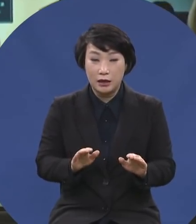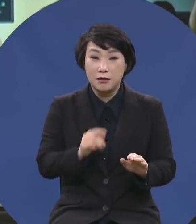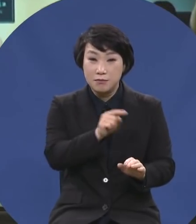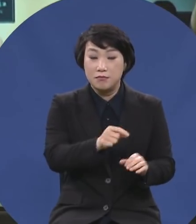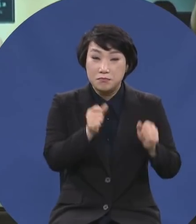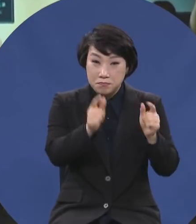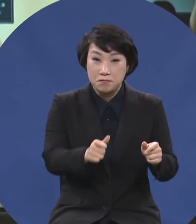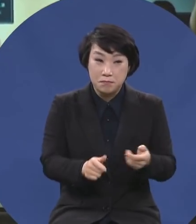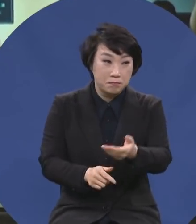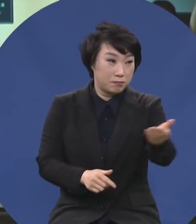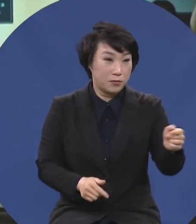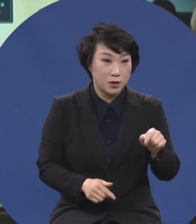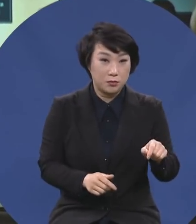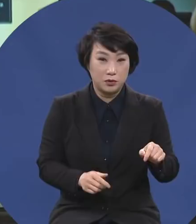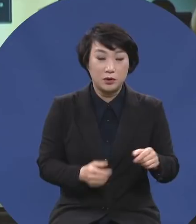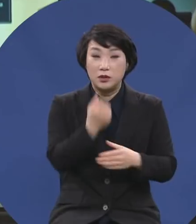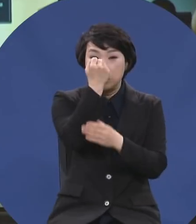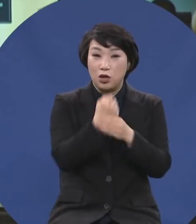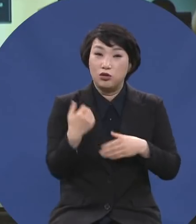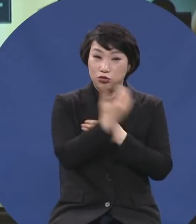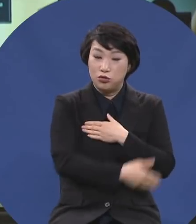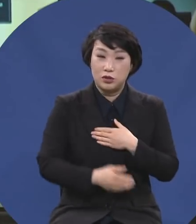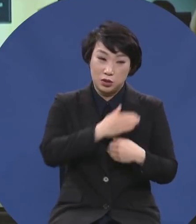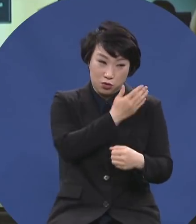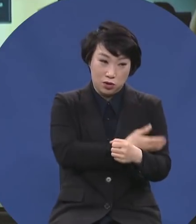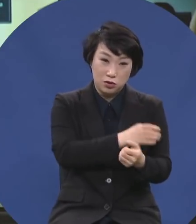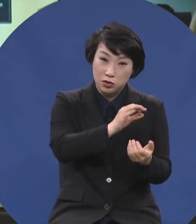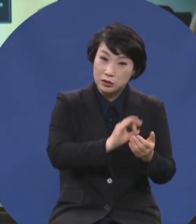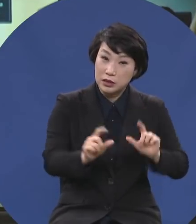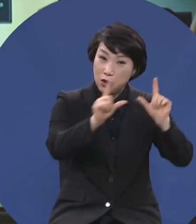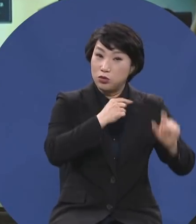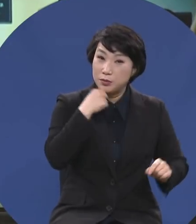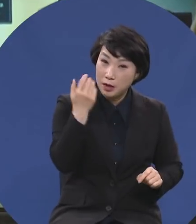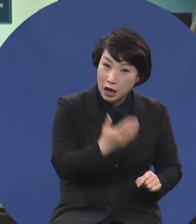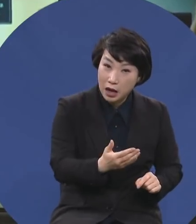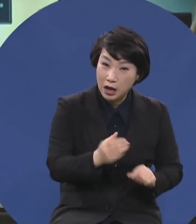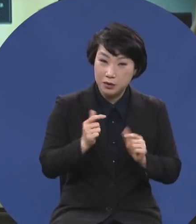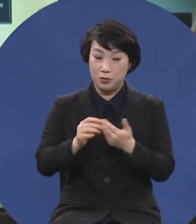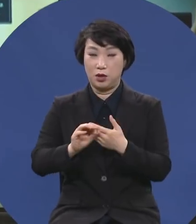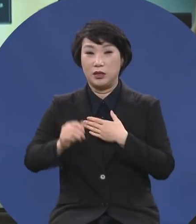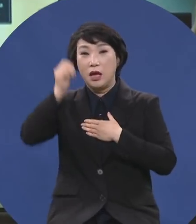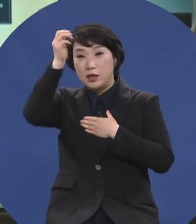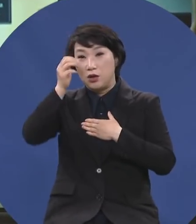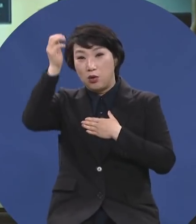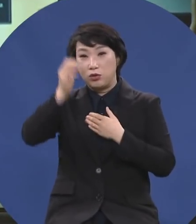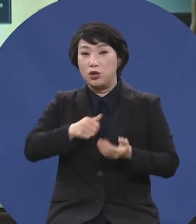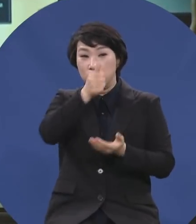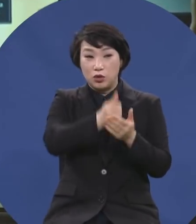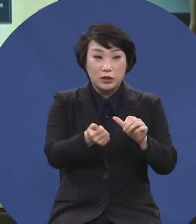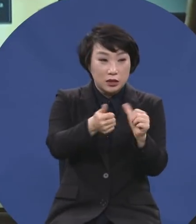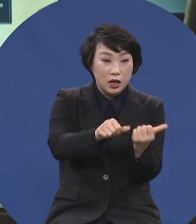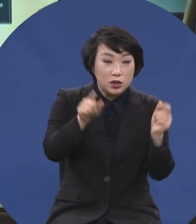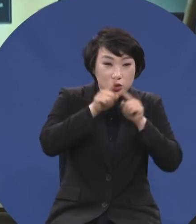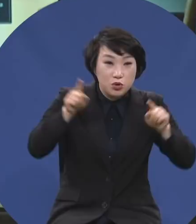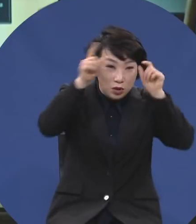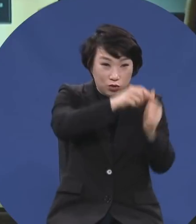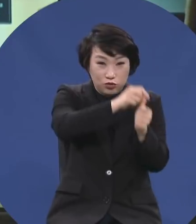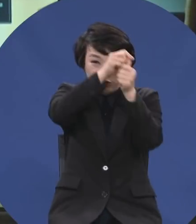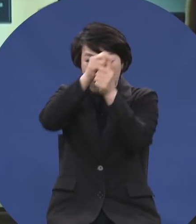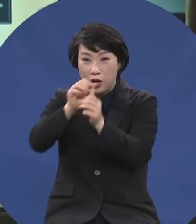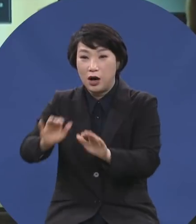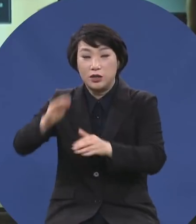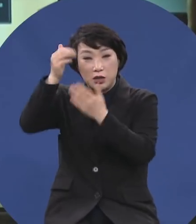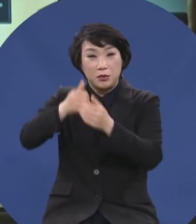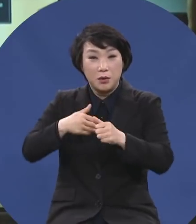그런 기회를 썩을 육신의 권리로 살 것이냐, 내 영혼을 죄와 파범과 지옥에서 구원하시고